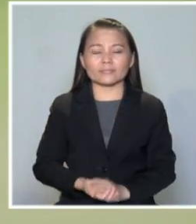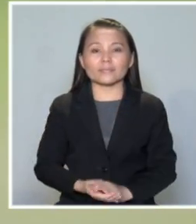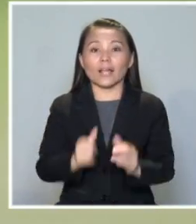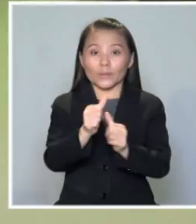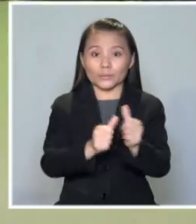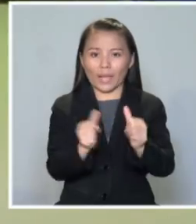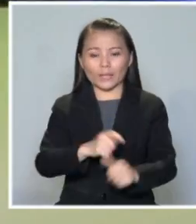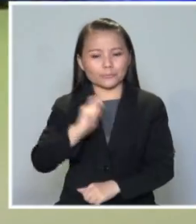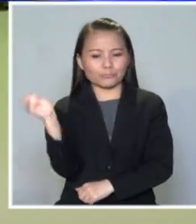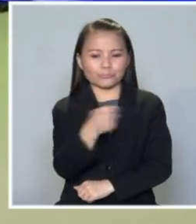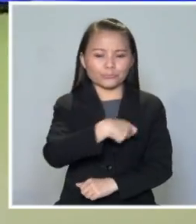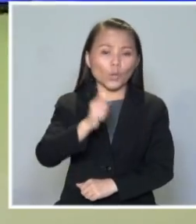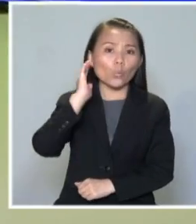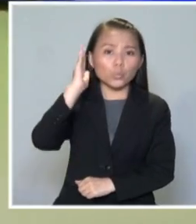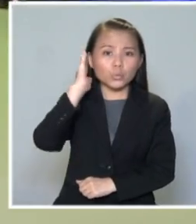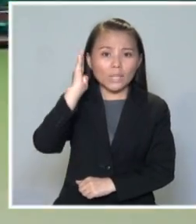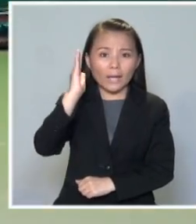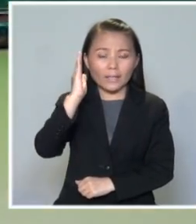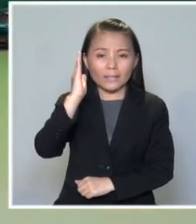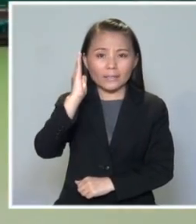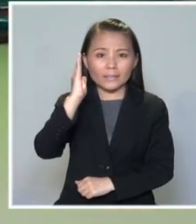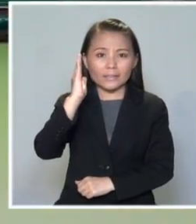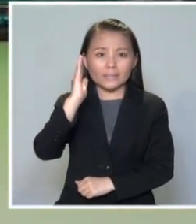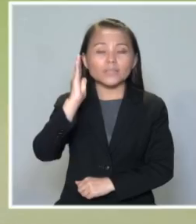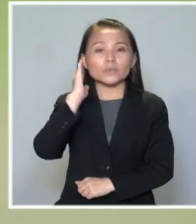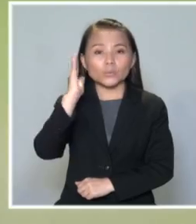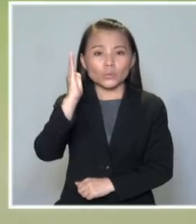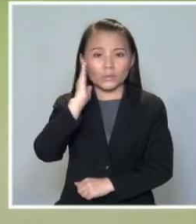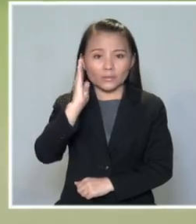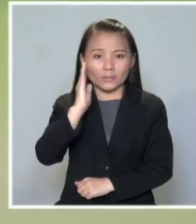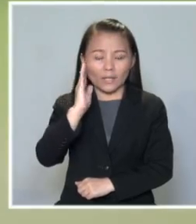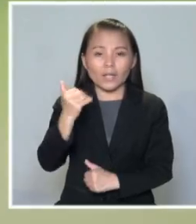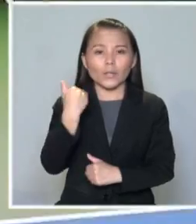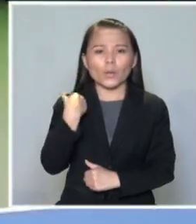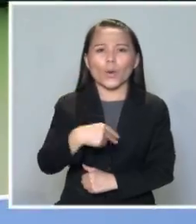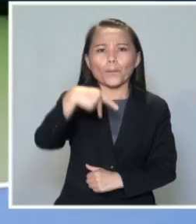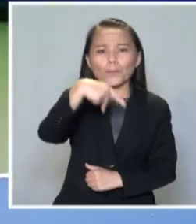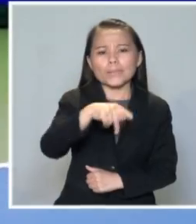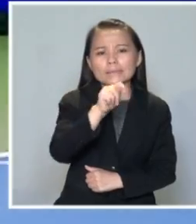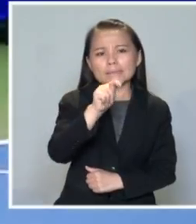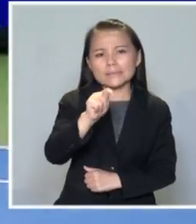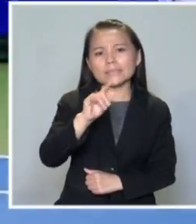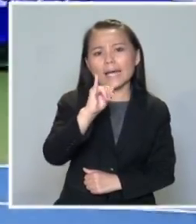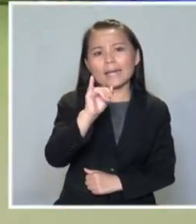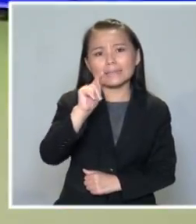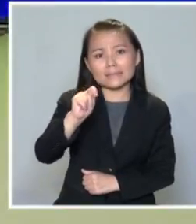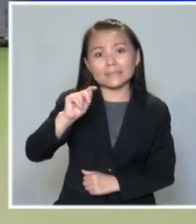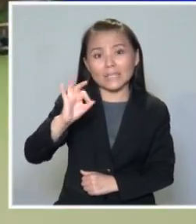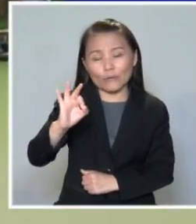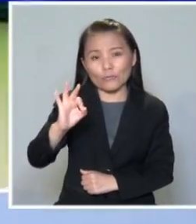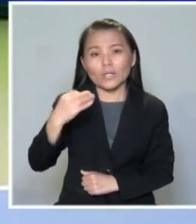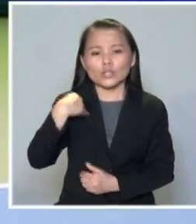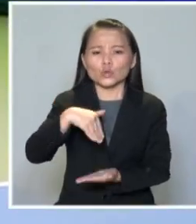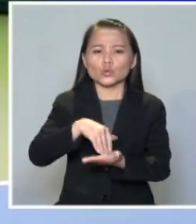การแข่งขันเทนนิสอาชีพชาย Thailand F2 Futures รายการ PTT ITF Men Circuit ที่ศูนย์พัฒน